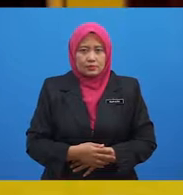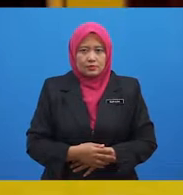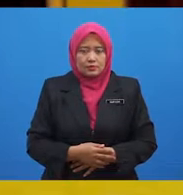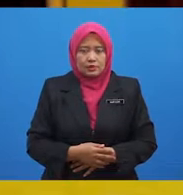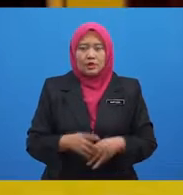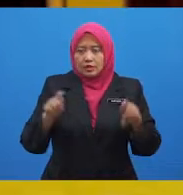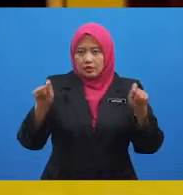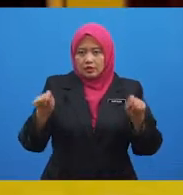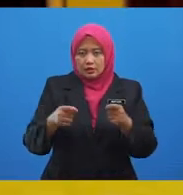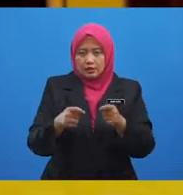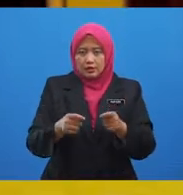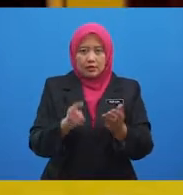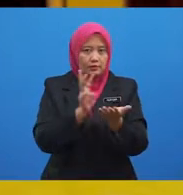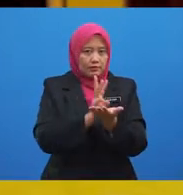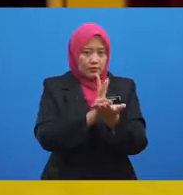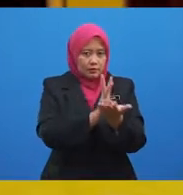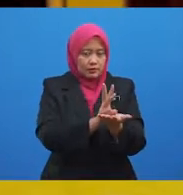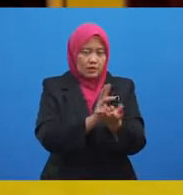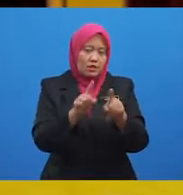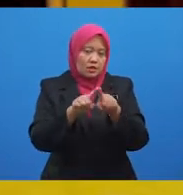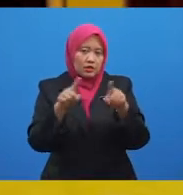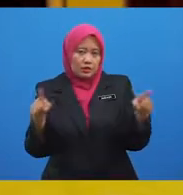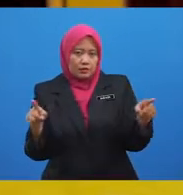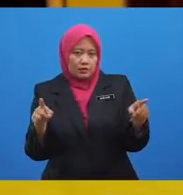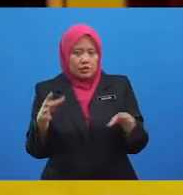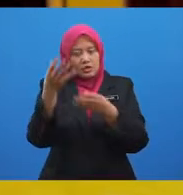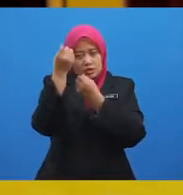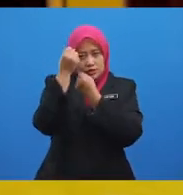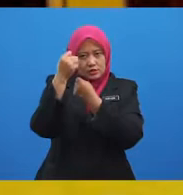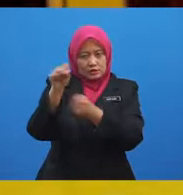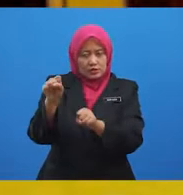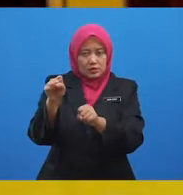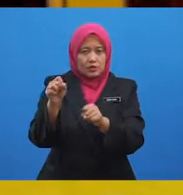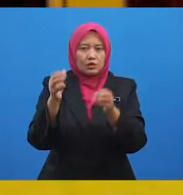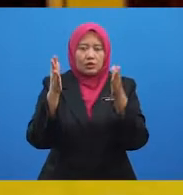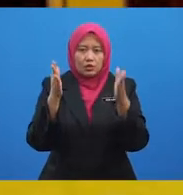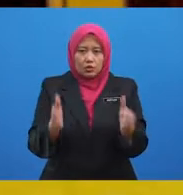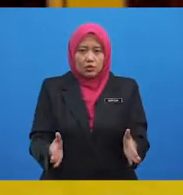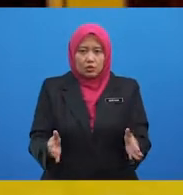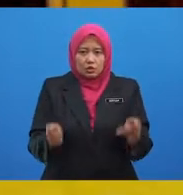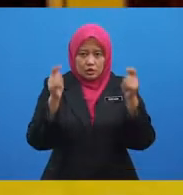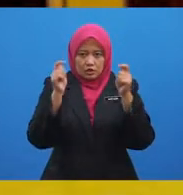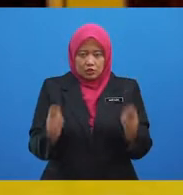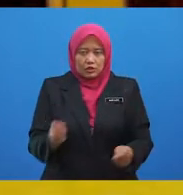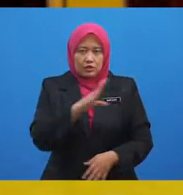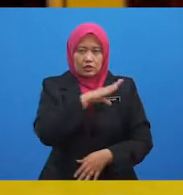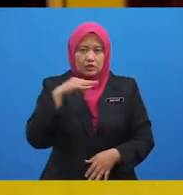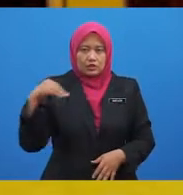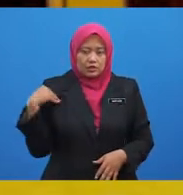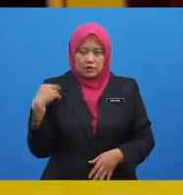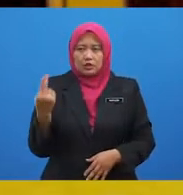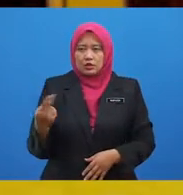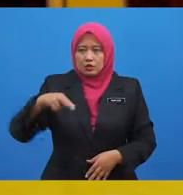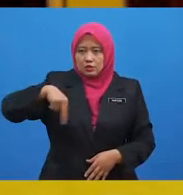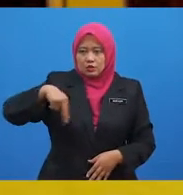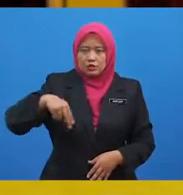tindakan yang diambil oleh pawang, malah juga kesetiaan yang dipamerkan oleh tukang dan utas yang